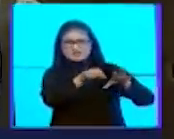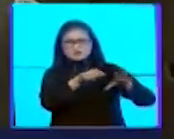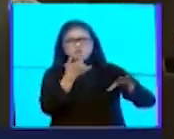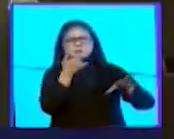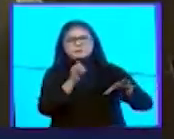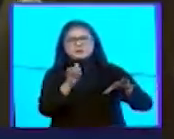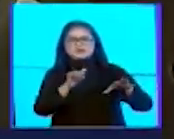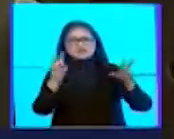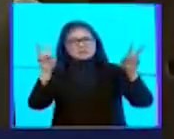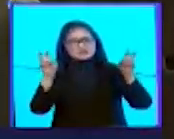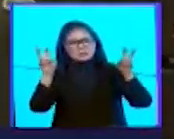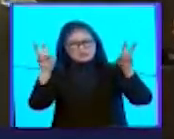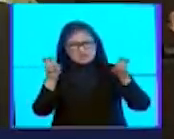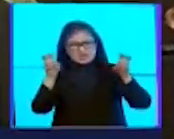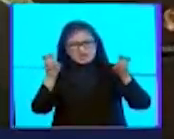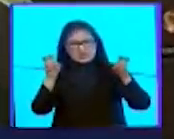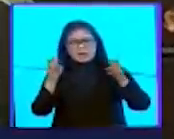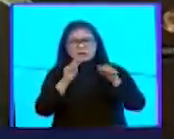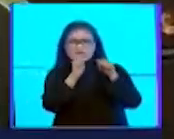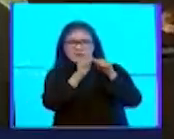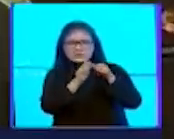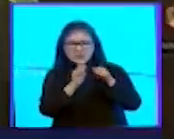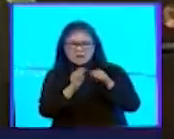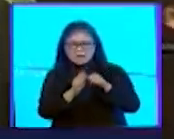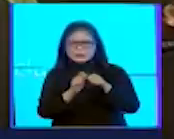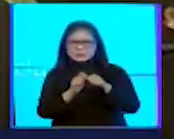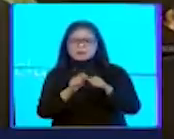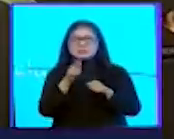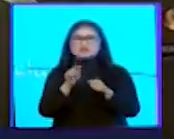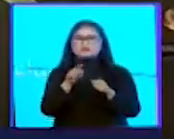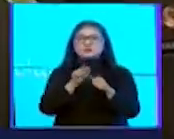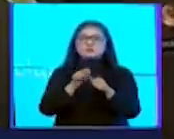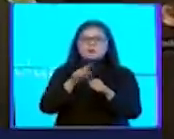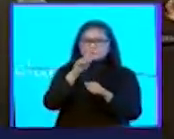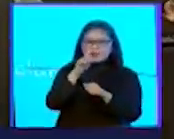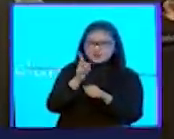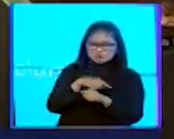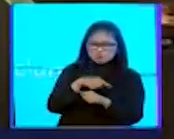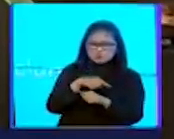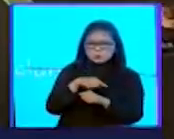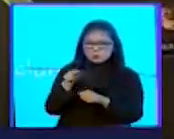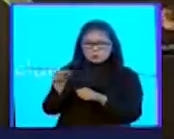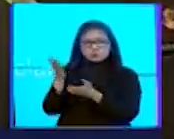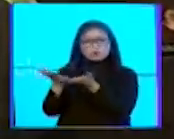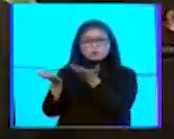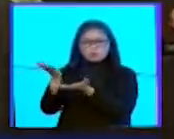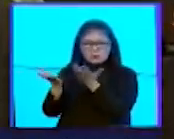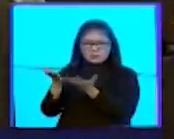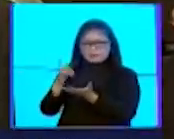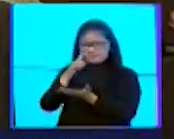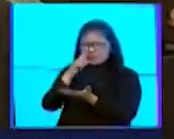ya, mengsubkon ke pihak lain. Hasil temuan juga kami di lapangan, ada dugaan indikasi juga pemalsuan ya Pak